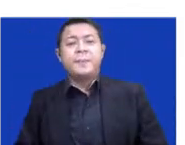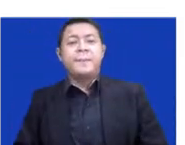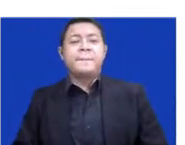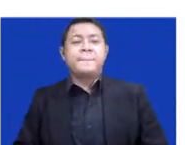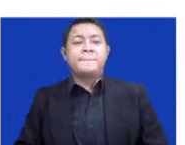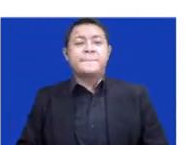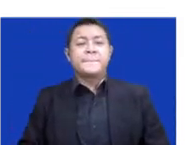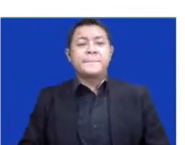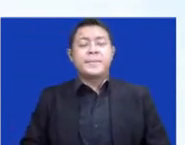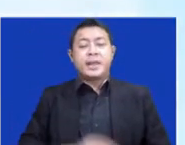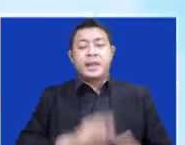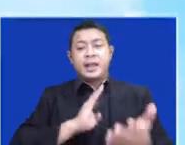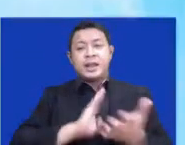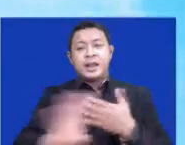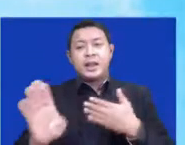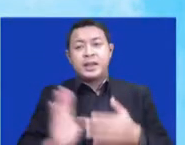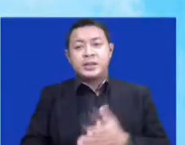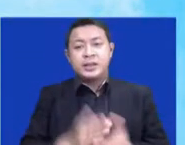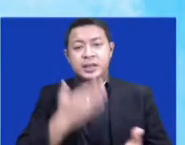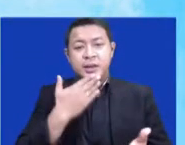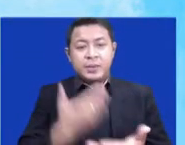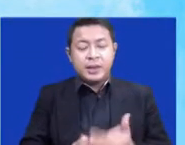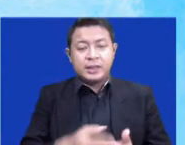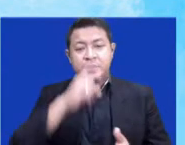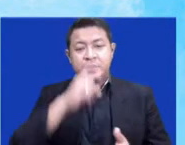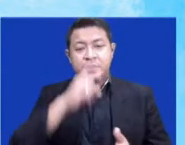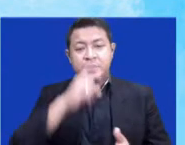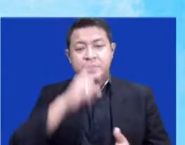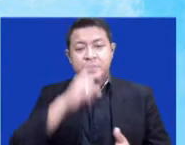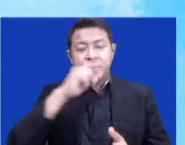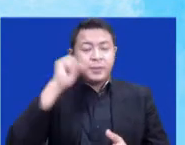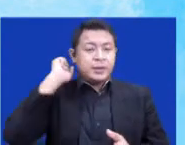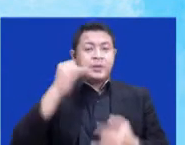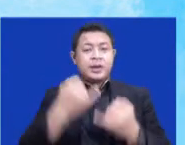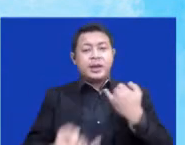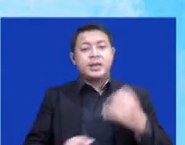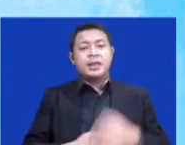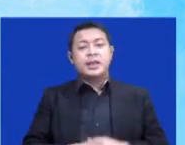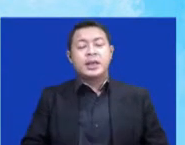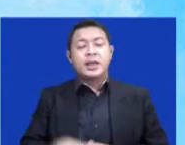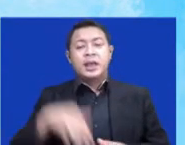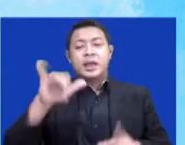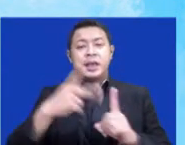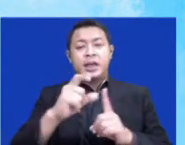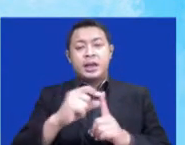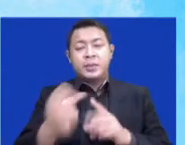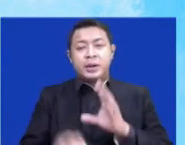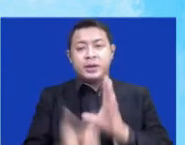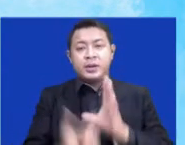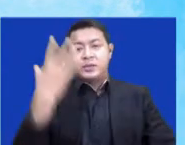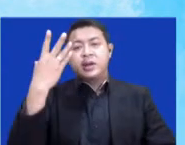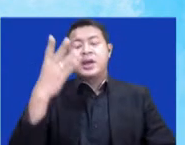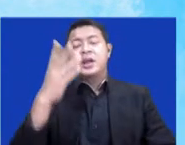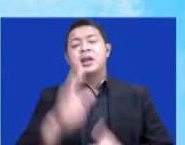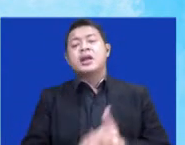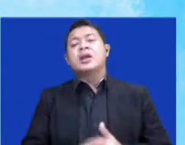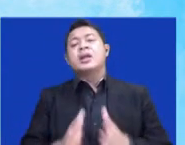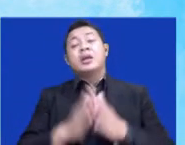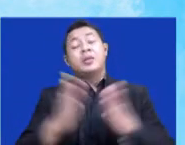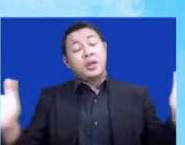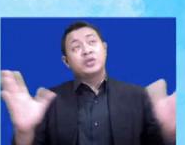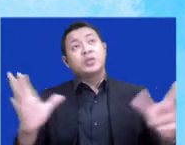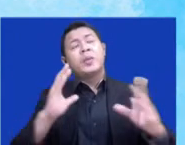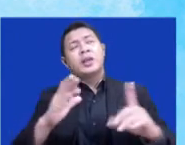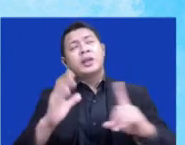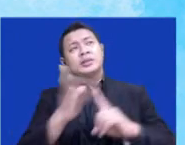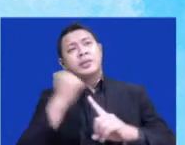lanjutkan lagi. Terima kasih Bapak Ibu. Akhirnya YHP kembali kita luncurkan dan diperbanyak programnya supaya makin banyak capaian-capaian dan target-target yang